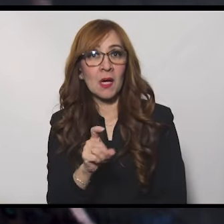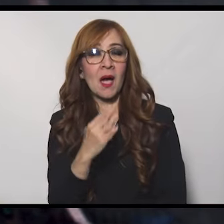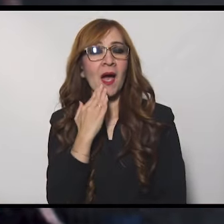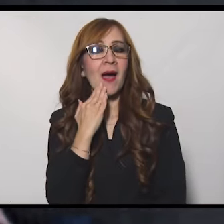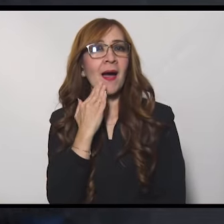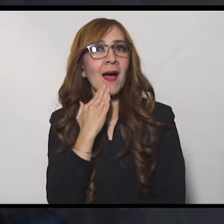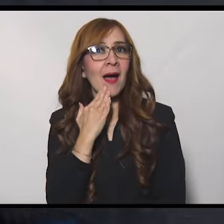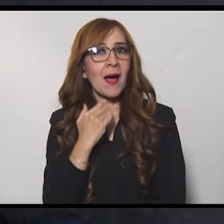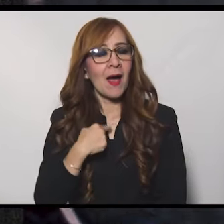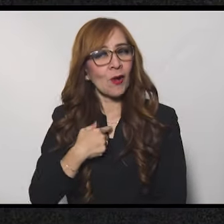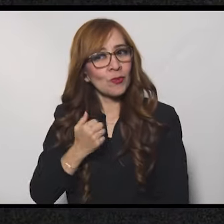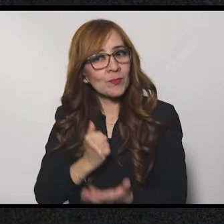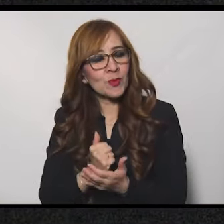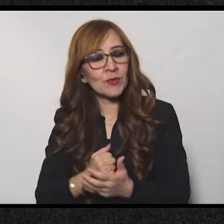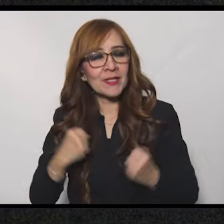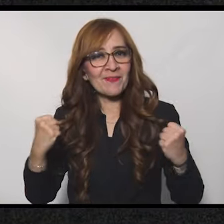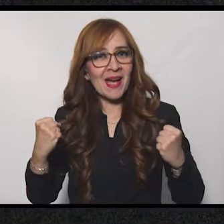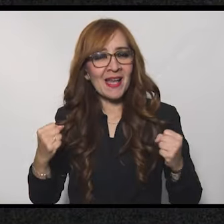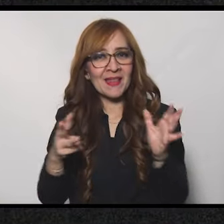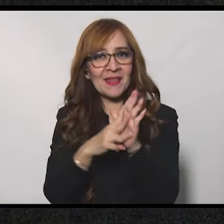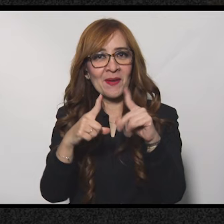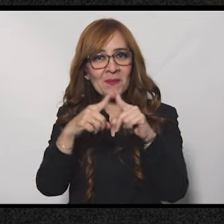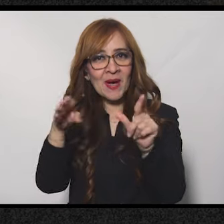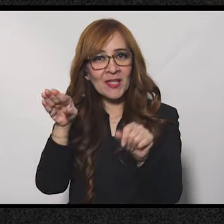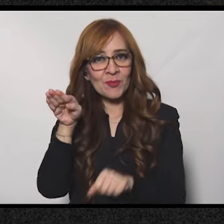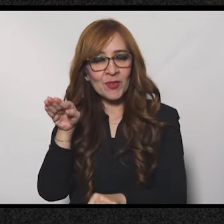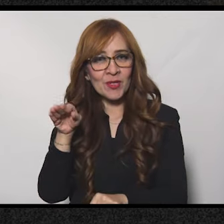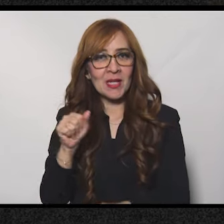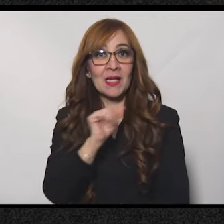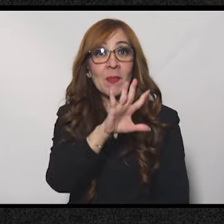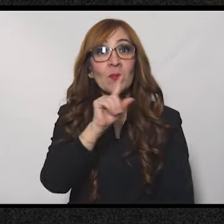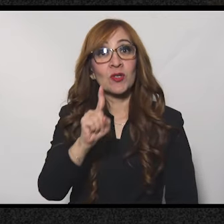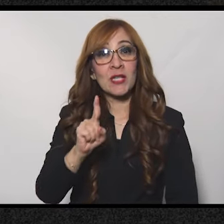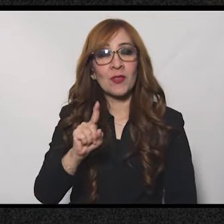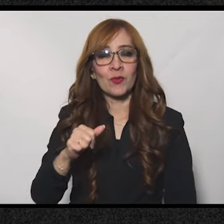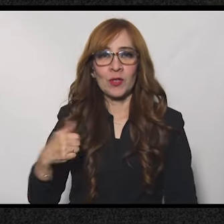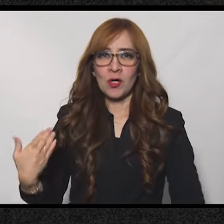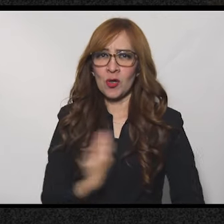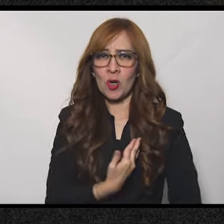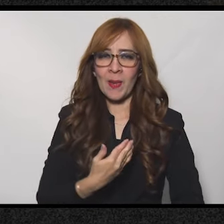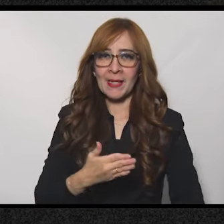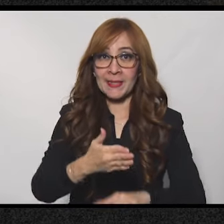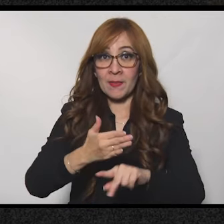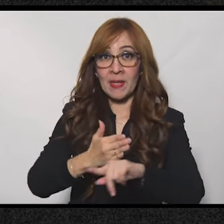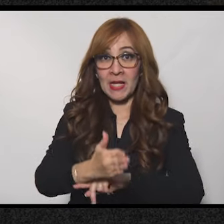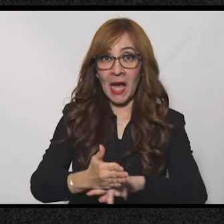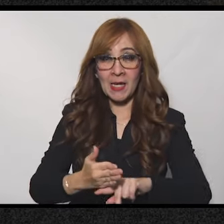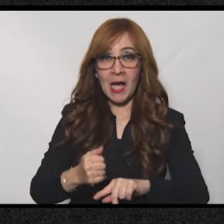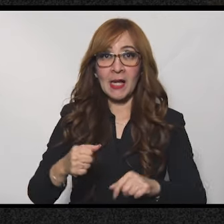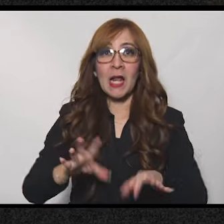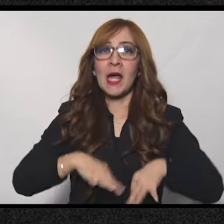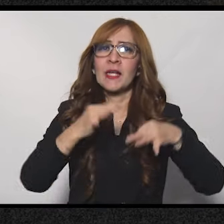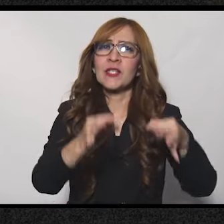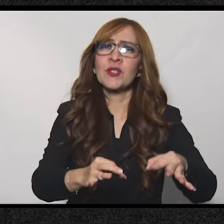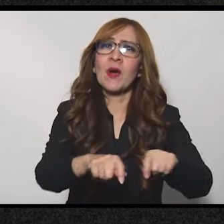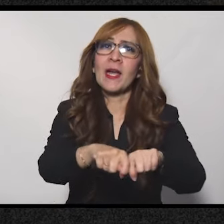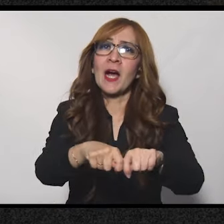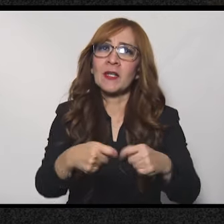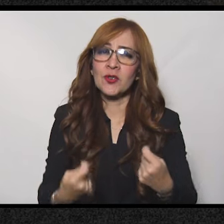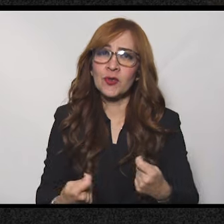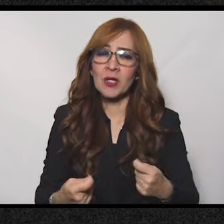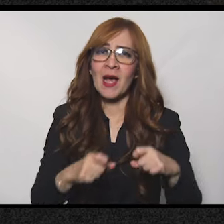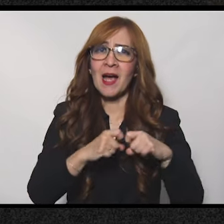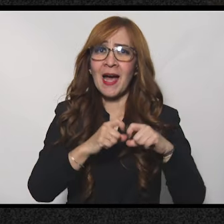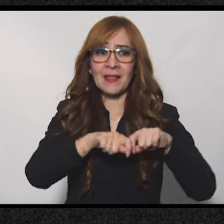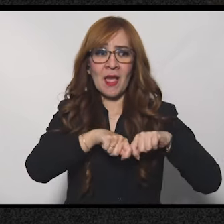Oh, I'm getting excited. Mazmur 51 ayat 19. Korban sembelihan kepada Allah ialah jiwa yang hancur.